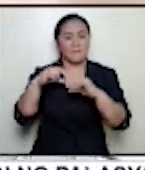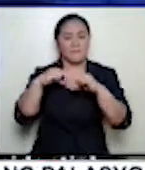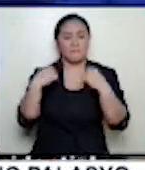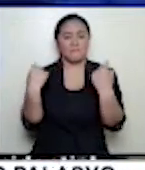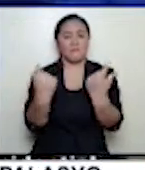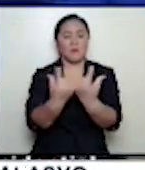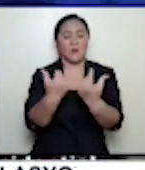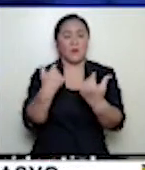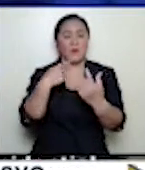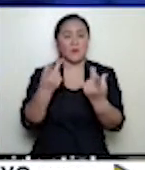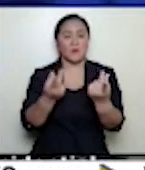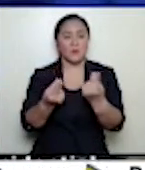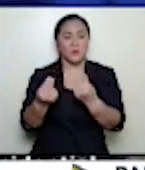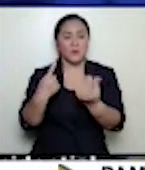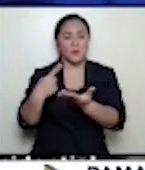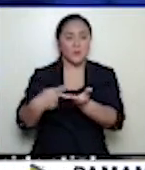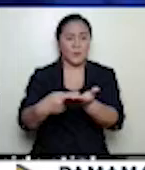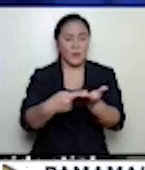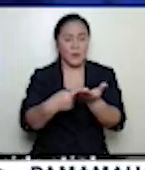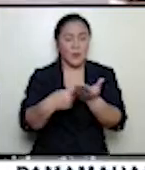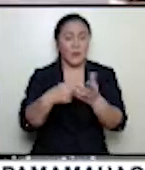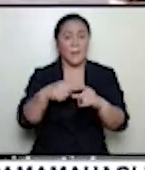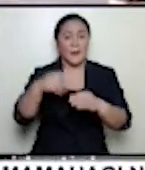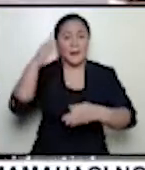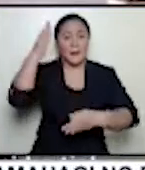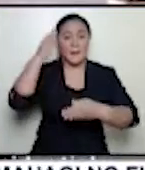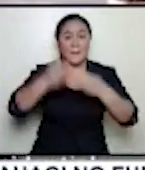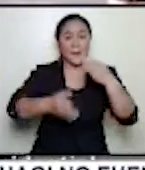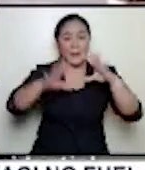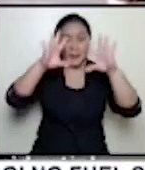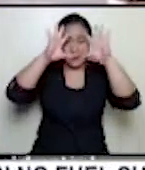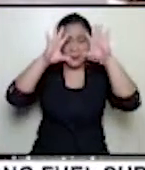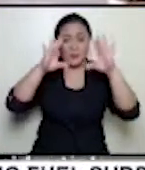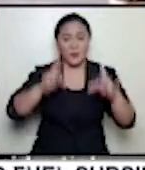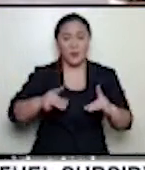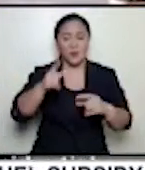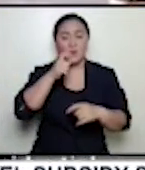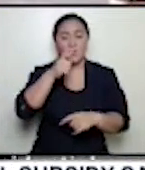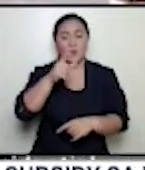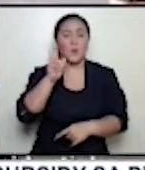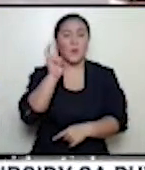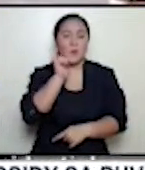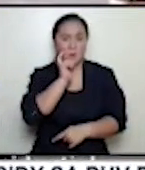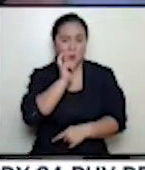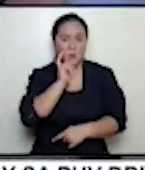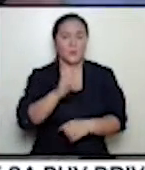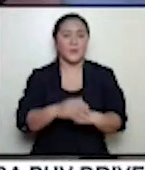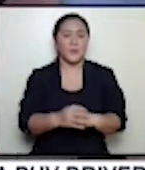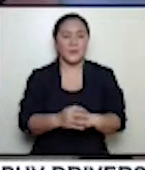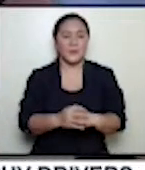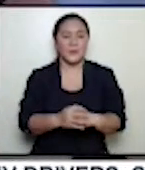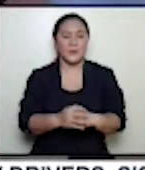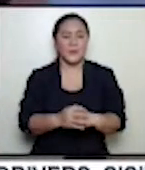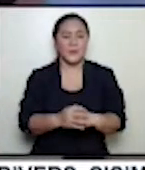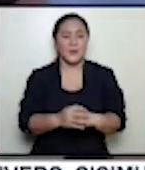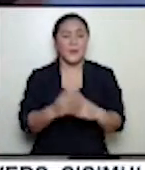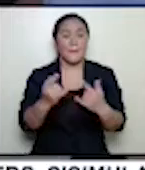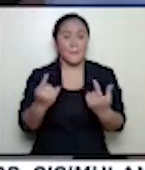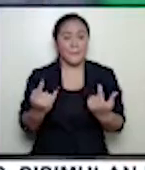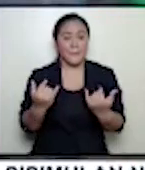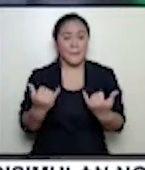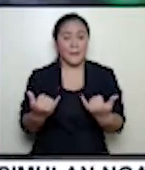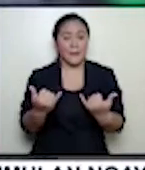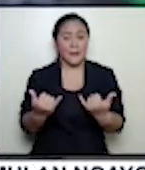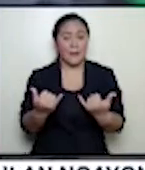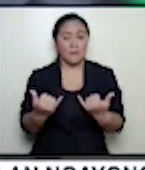huli, tanging si Pangulong Rodrigo Duterte lamang ang makapagdedesisyon ukol dito. Sa ngayon, patuloy naman